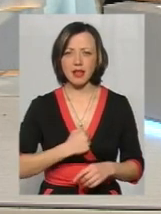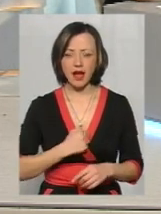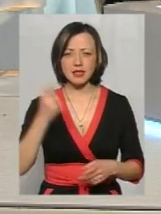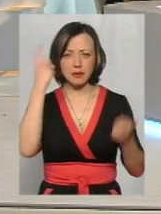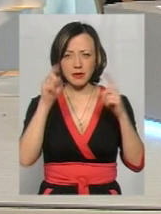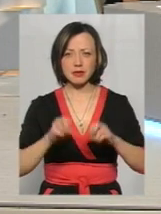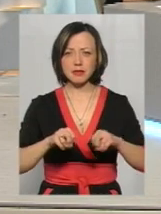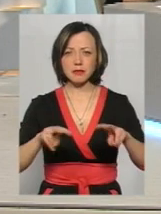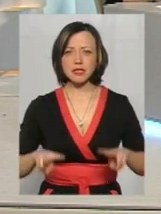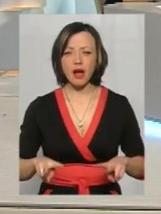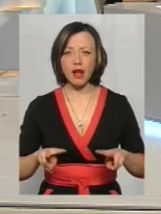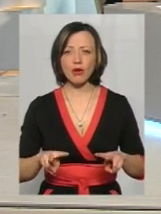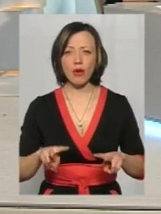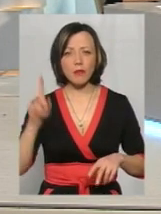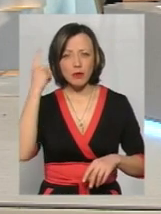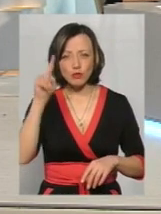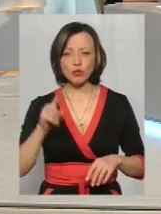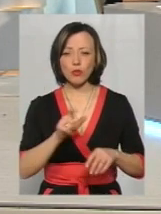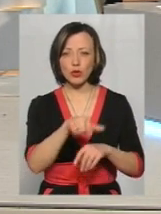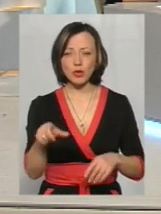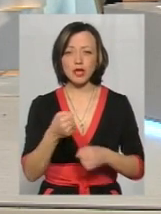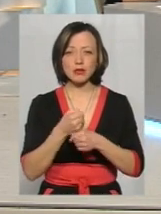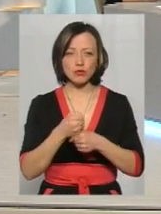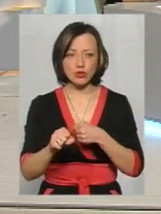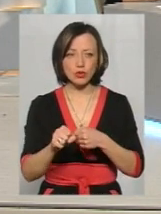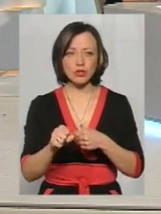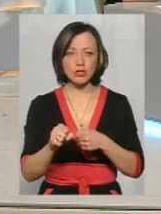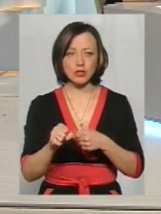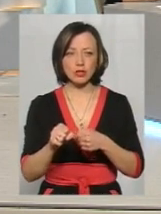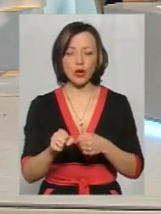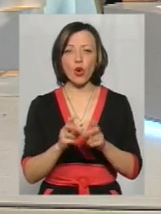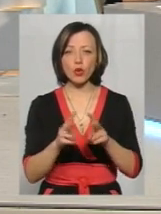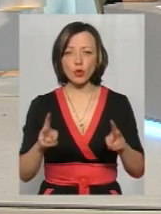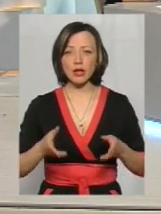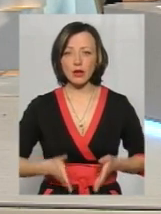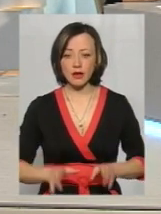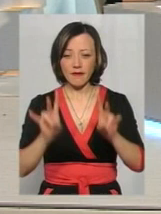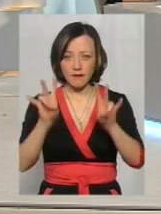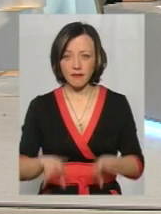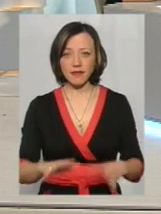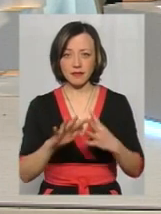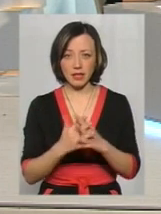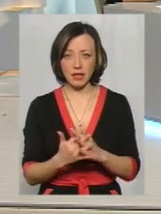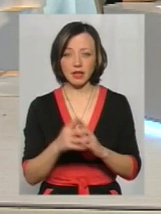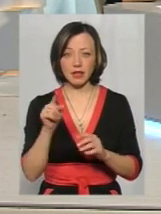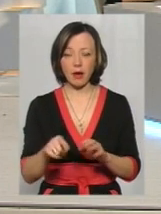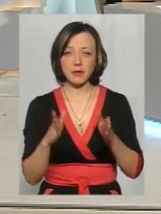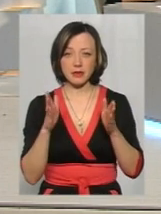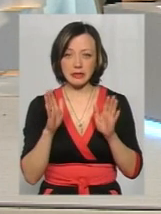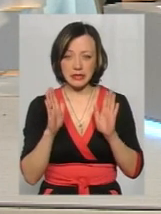який спеціально продукувався для того, щоб людей змусити ті, хто народилися, проживати тільки в селі і там